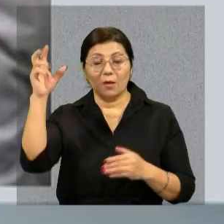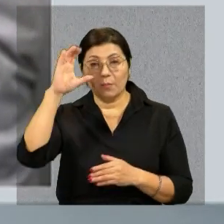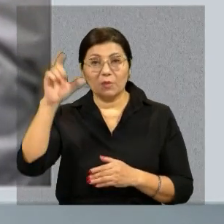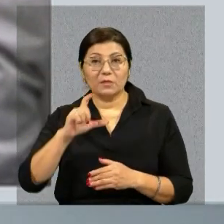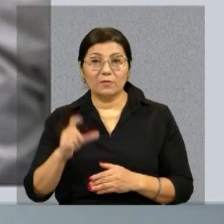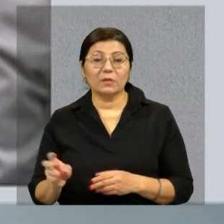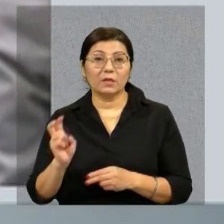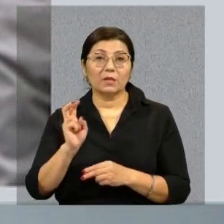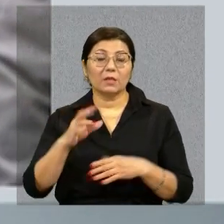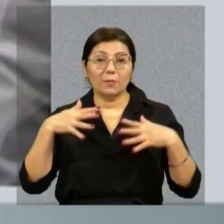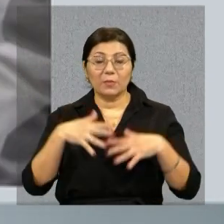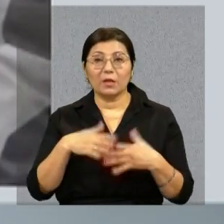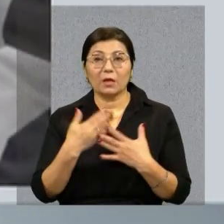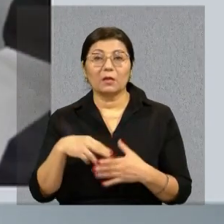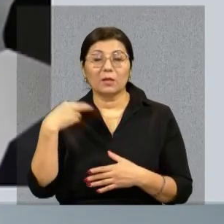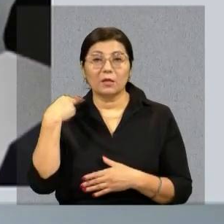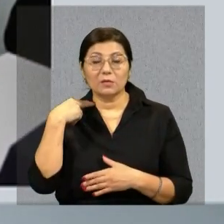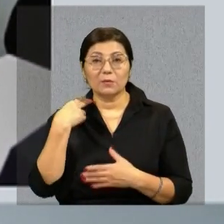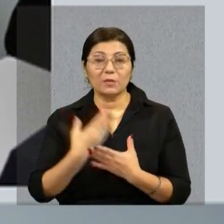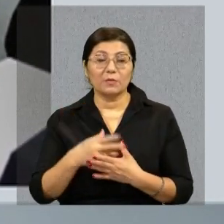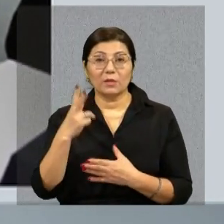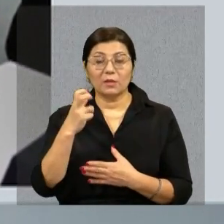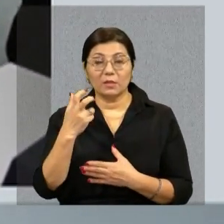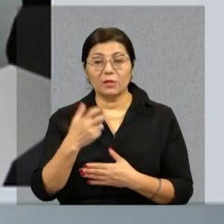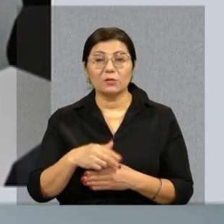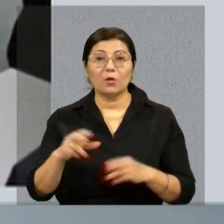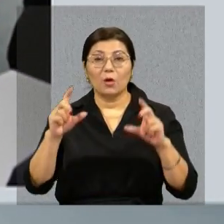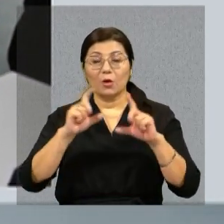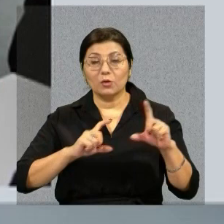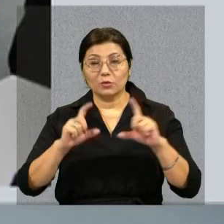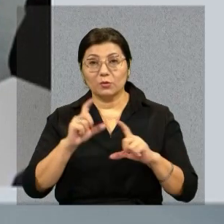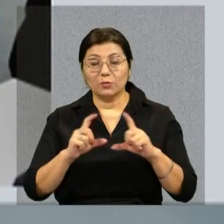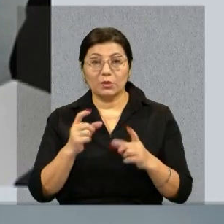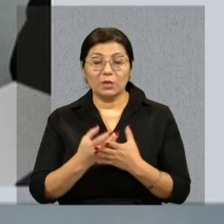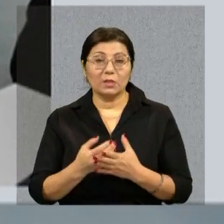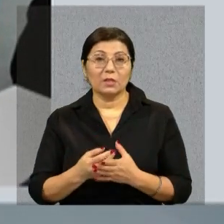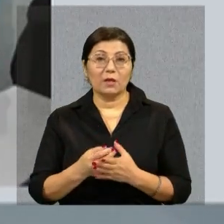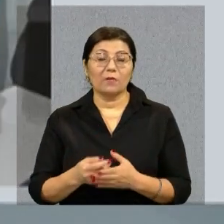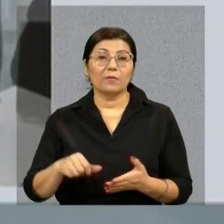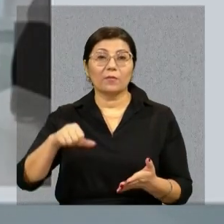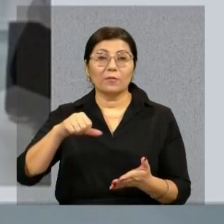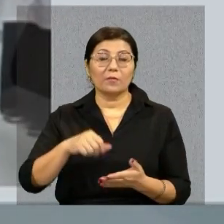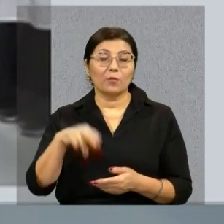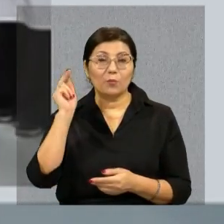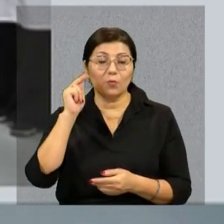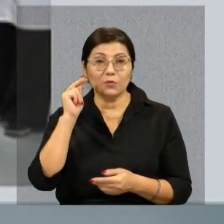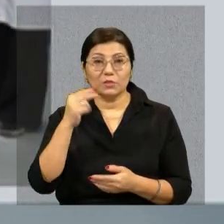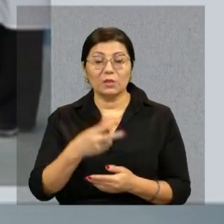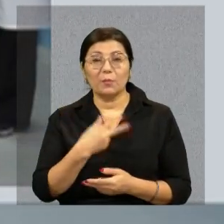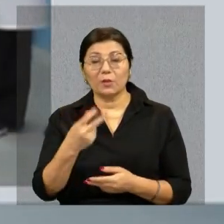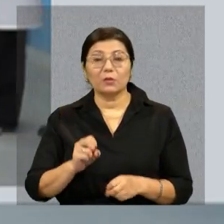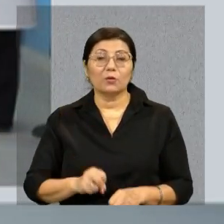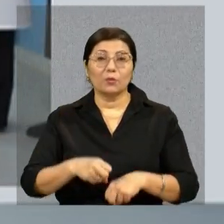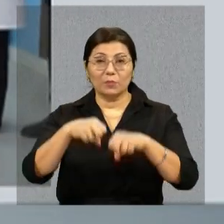из-за рубежа. В этом году было принято 300 студентов по трем специальностям – электроэнергетика, нефтяная инженерия и энергоменеджмент,